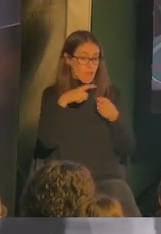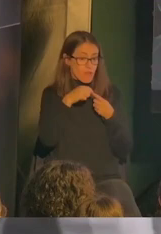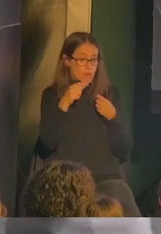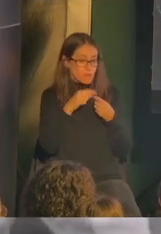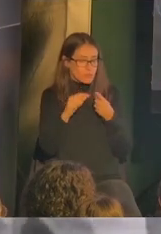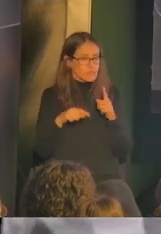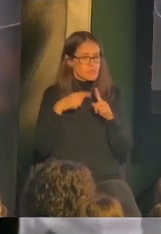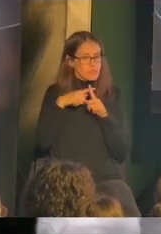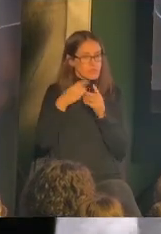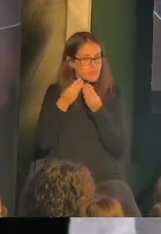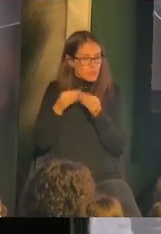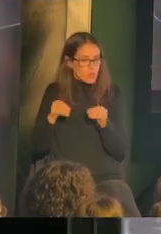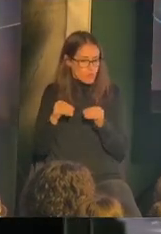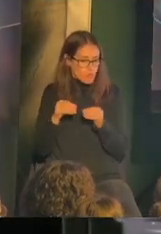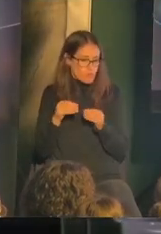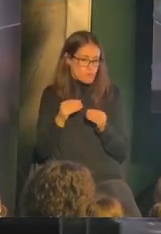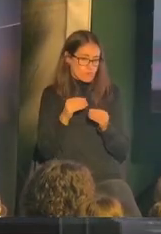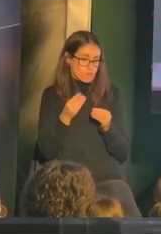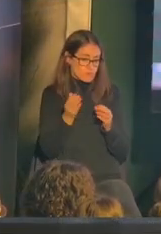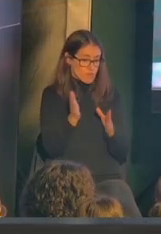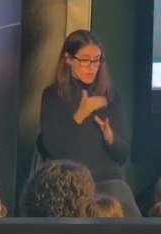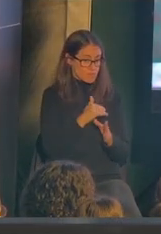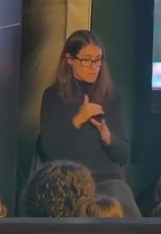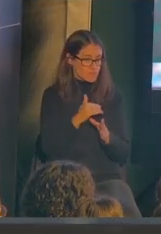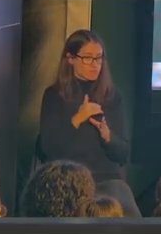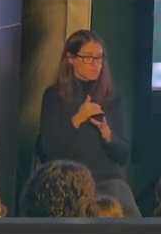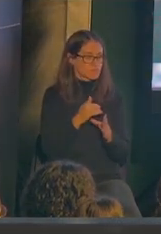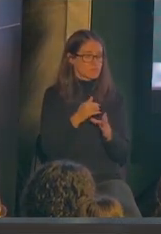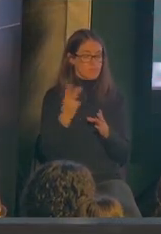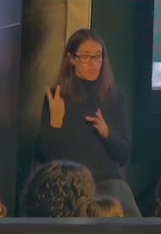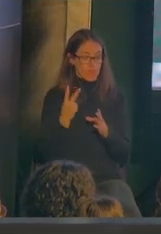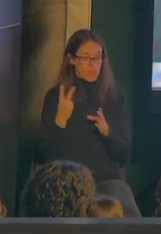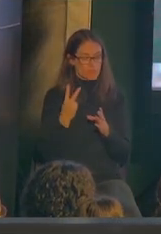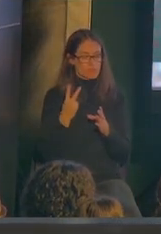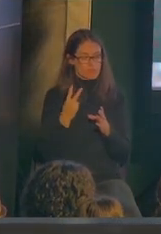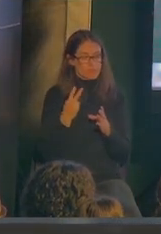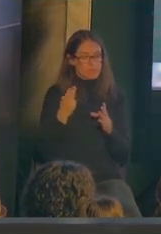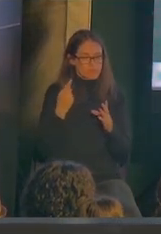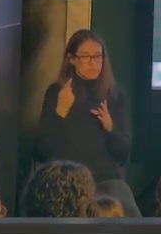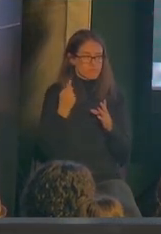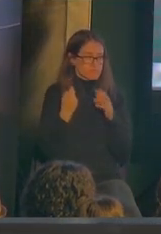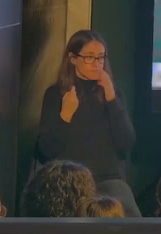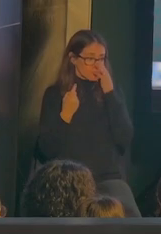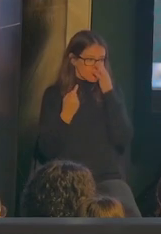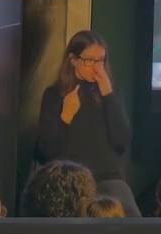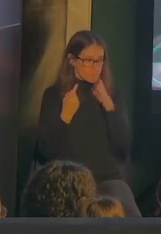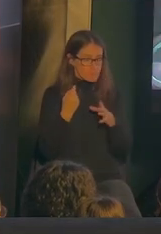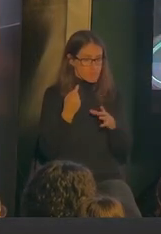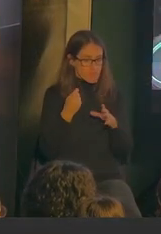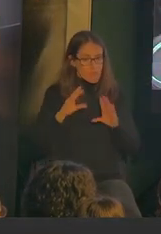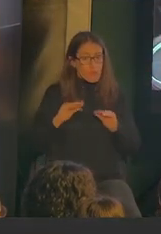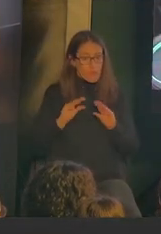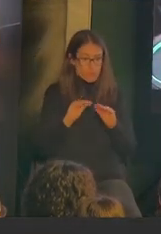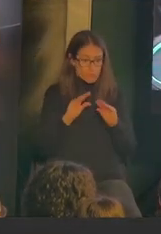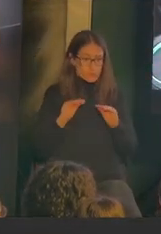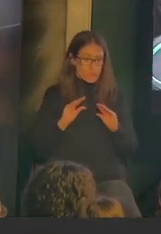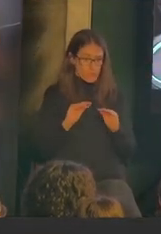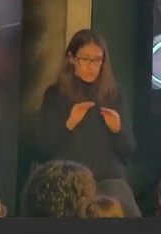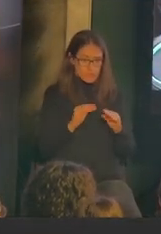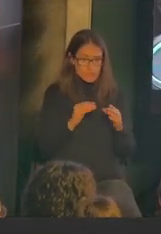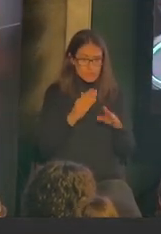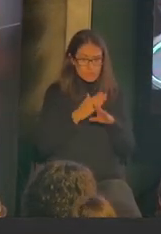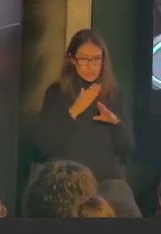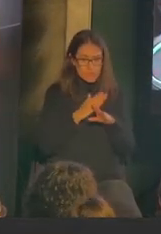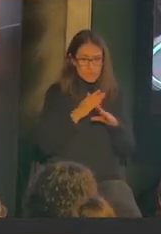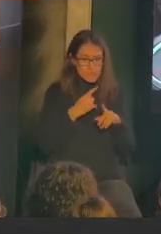l'ou, que realment són dos ingredients molt, molt utilitzats a la pastisseria